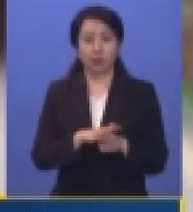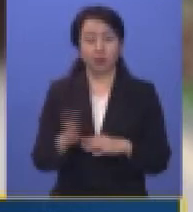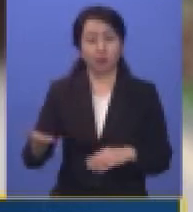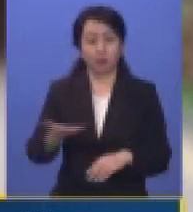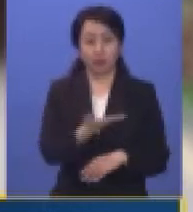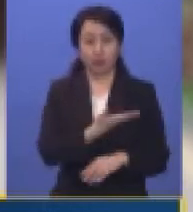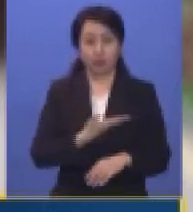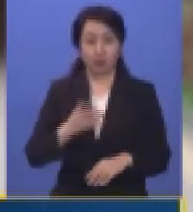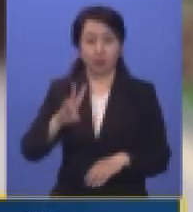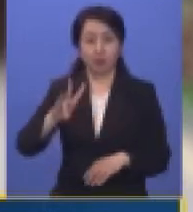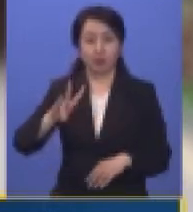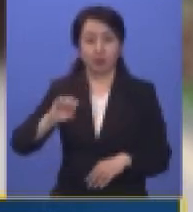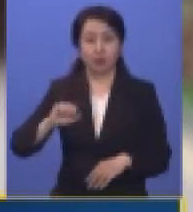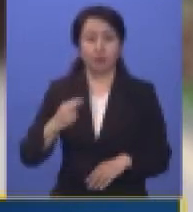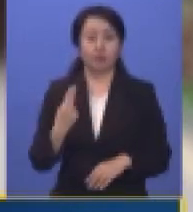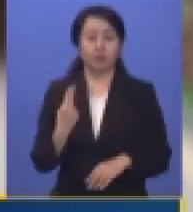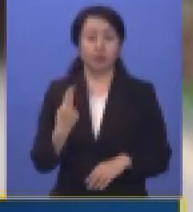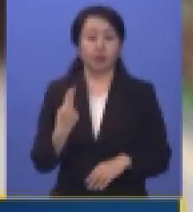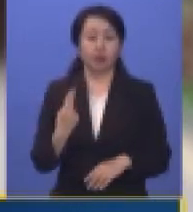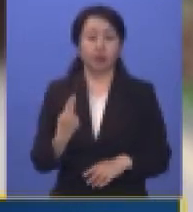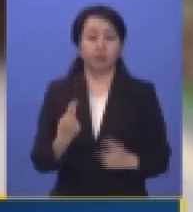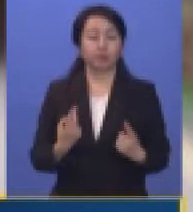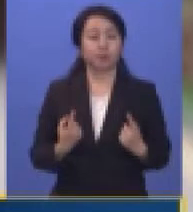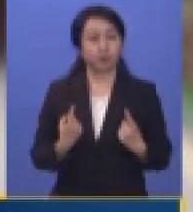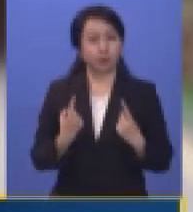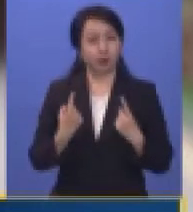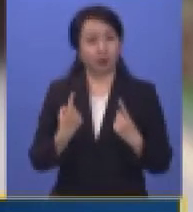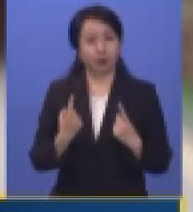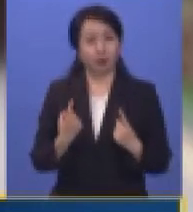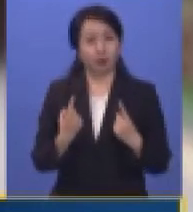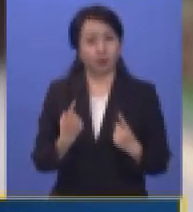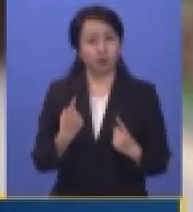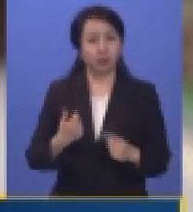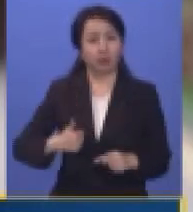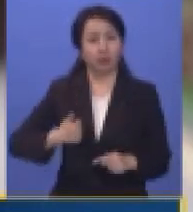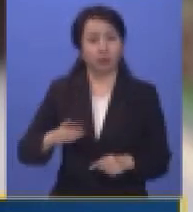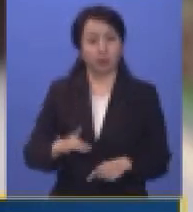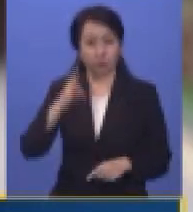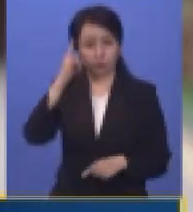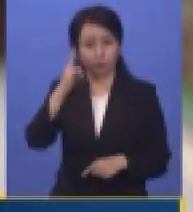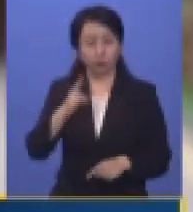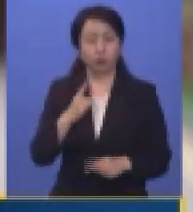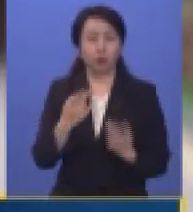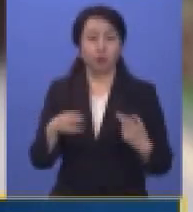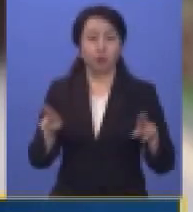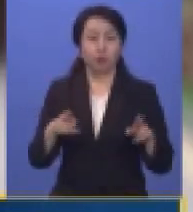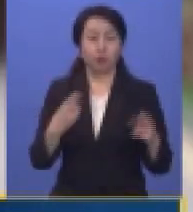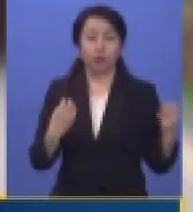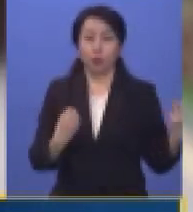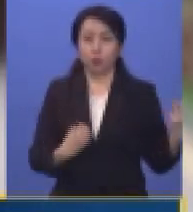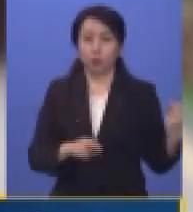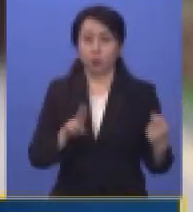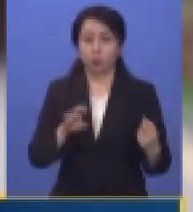наше национальное достояние Республики Казахстан. Произведения наши кы